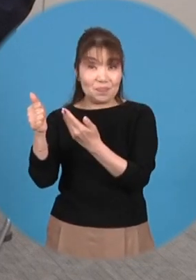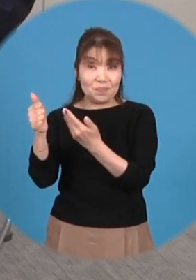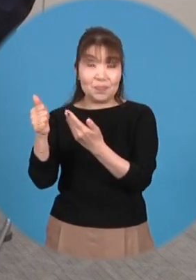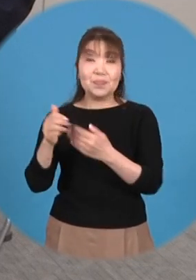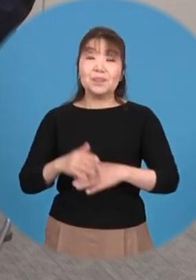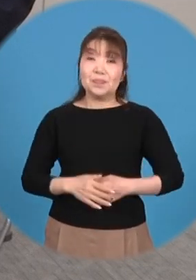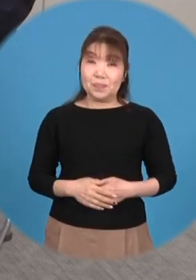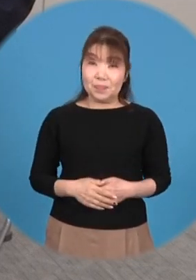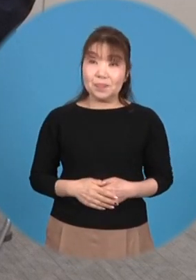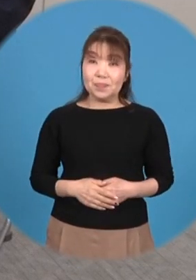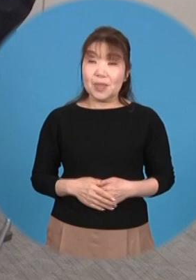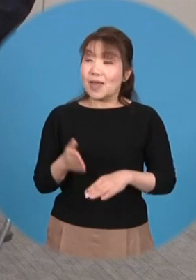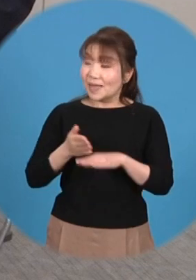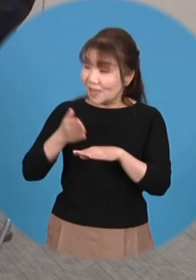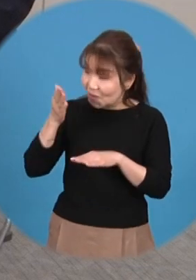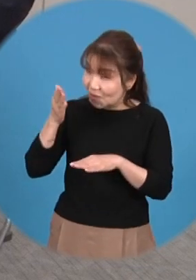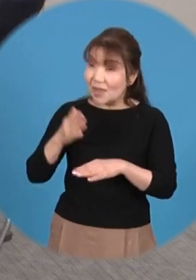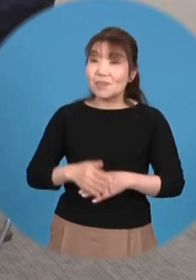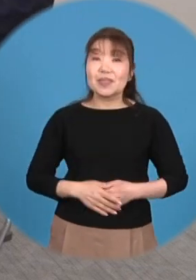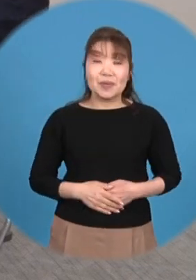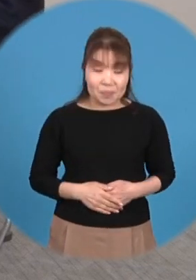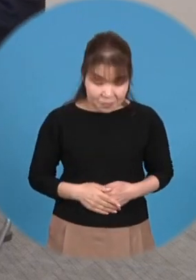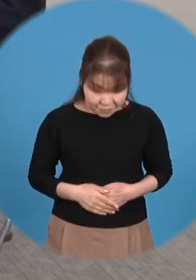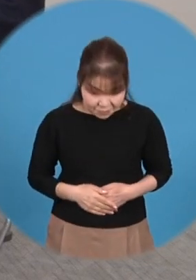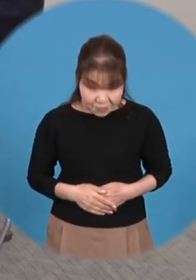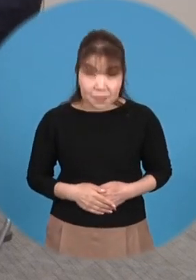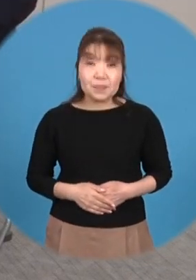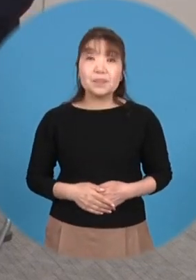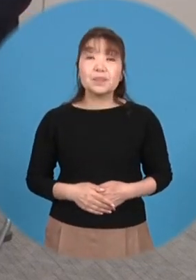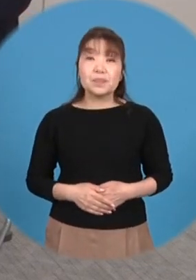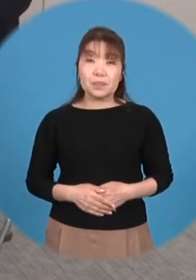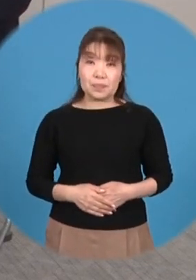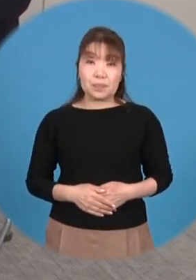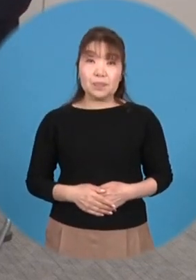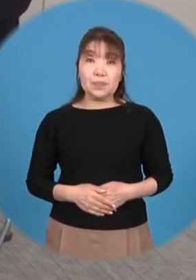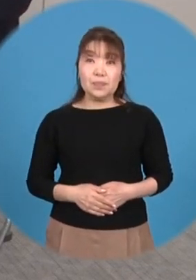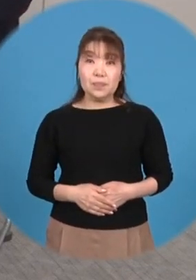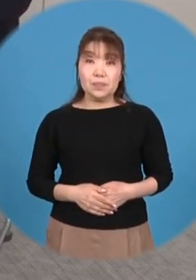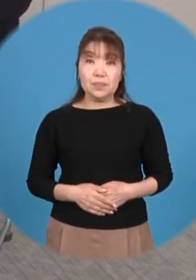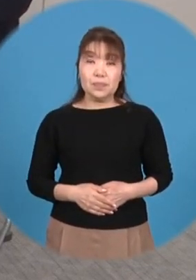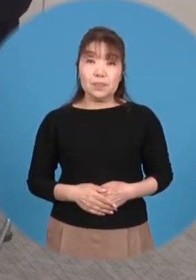話を伺いました。ありがとうございました。 ありがとうございました。